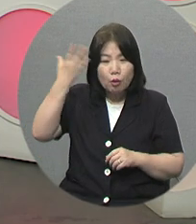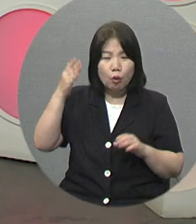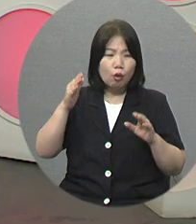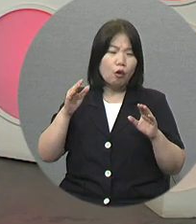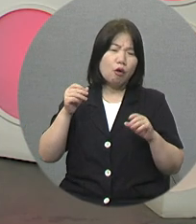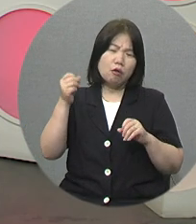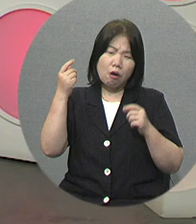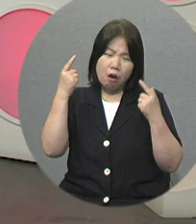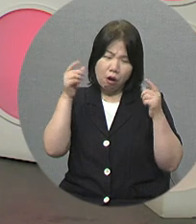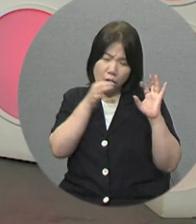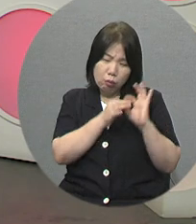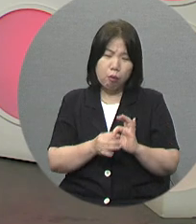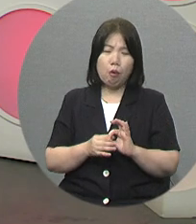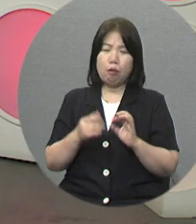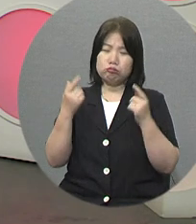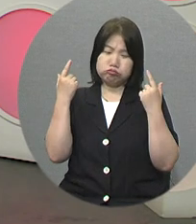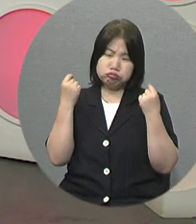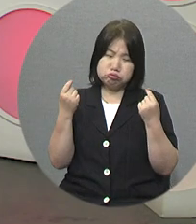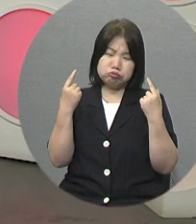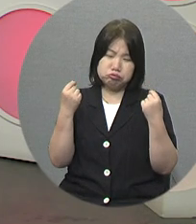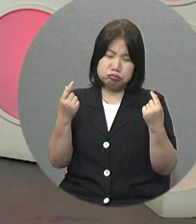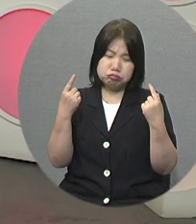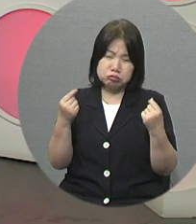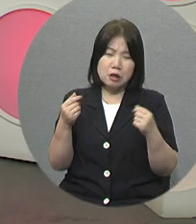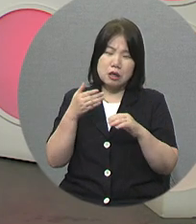계속 제자리 걸음이었습니다.